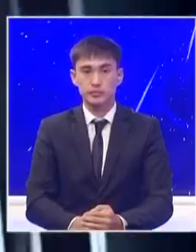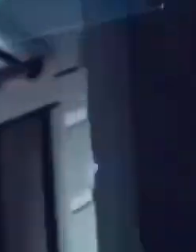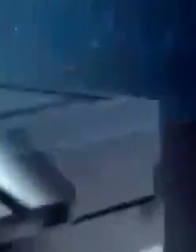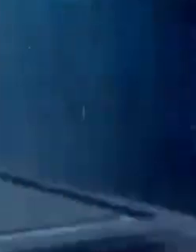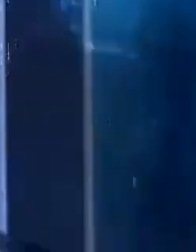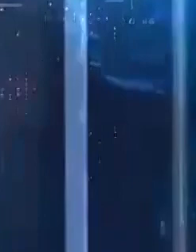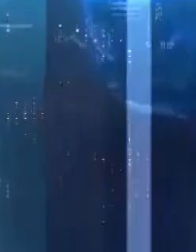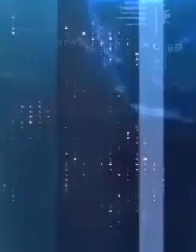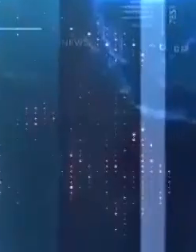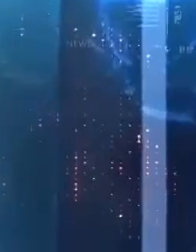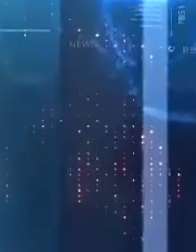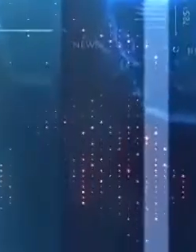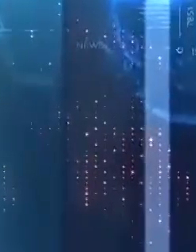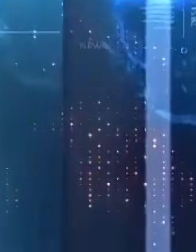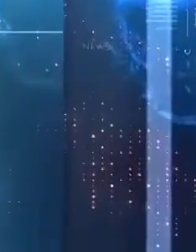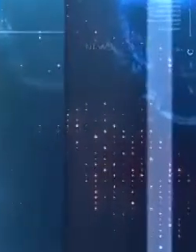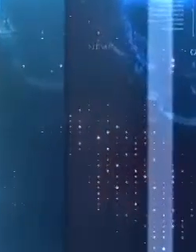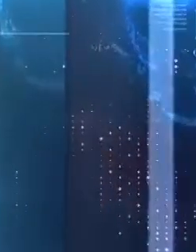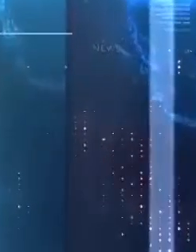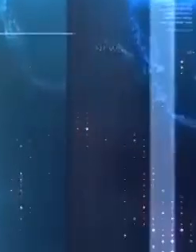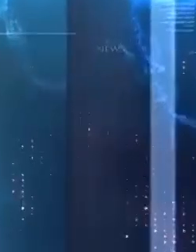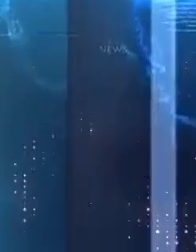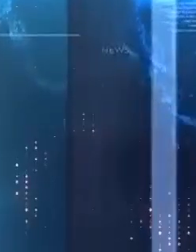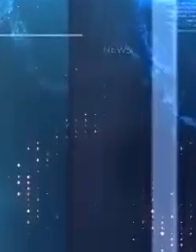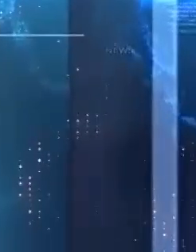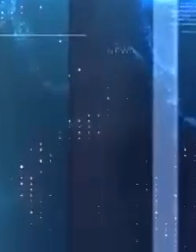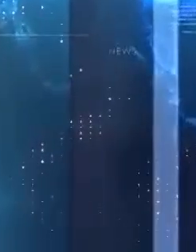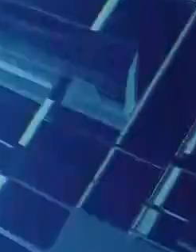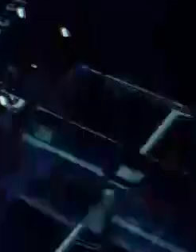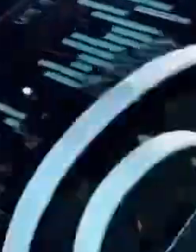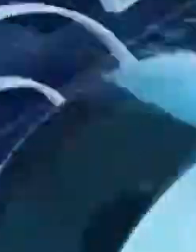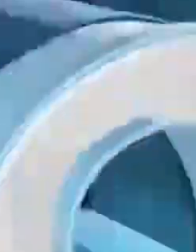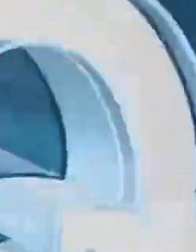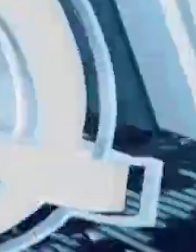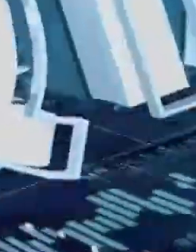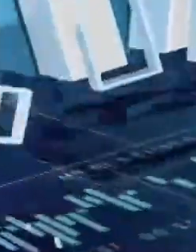Берікқызы, Бекжан Кенжебай, Жетісу телеарнасы, Талғар ауданынан.